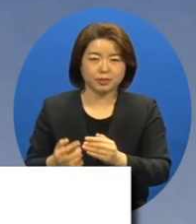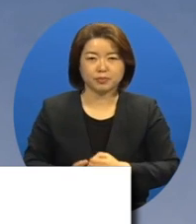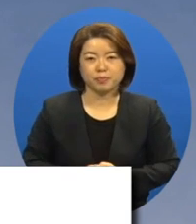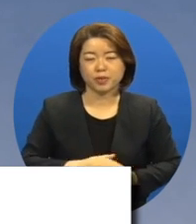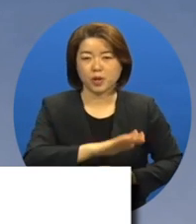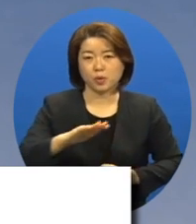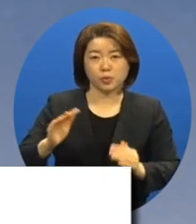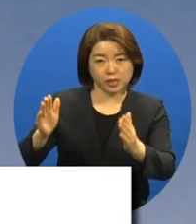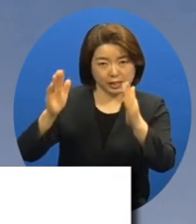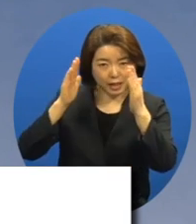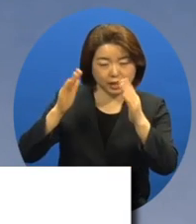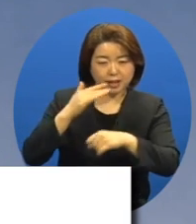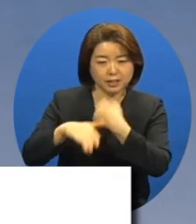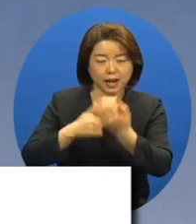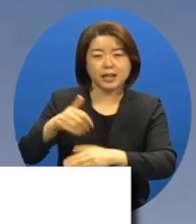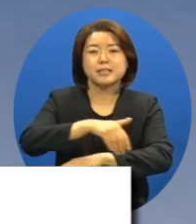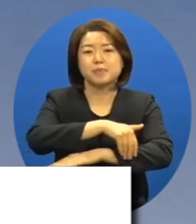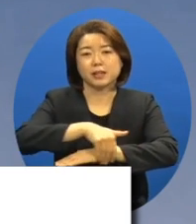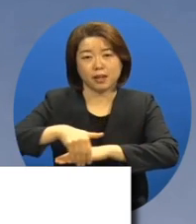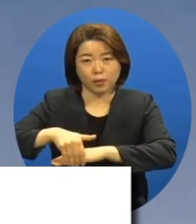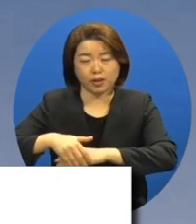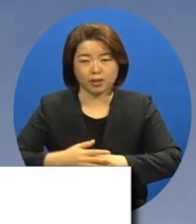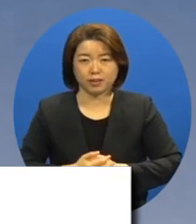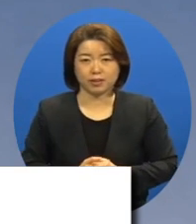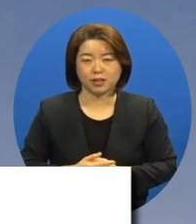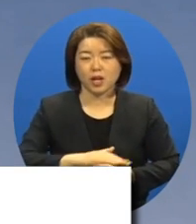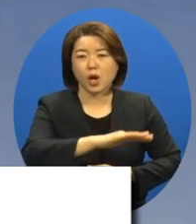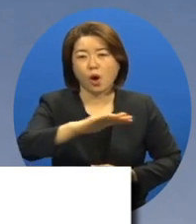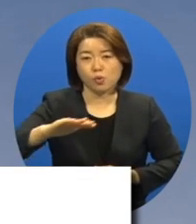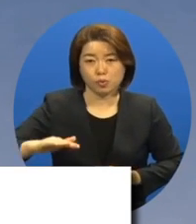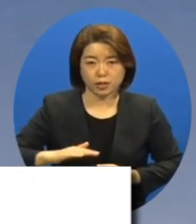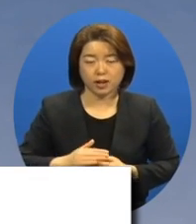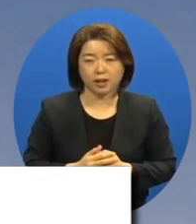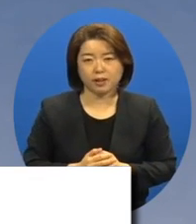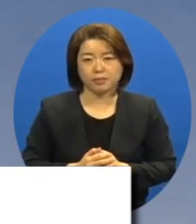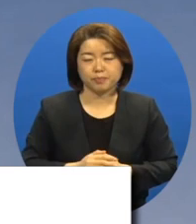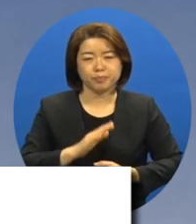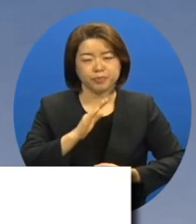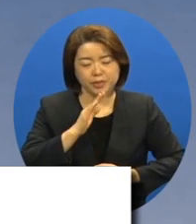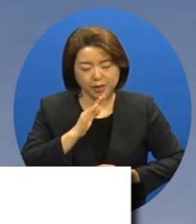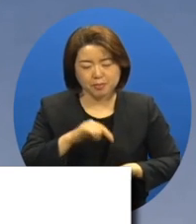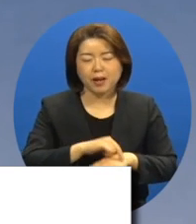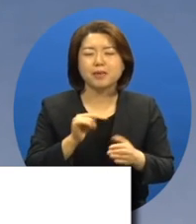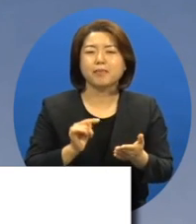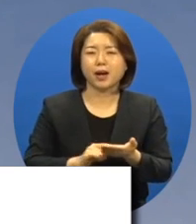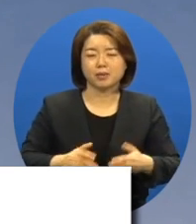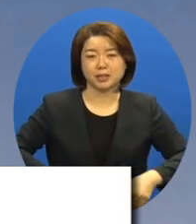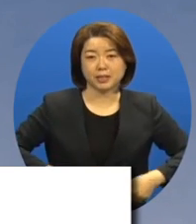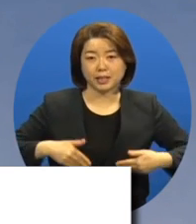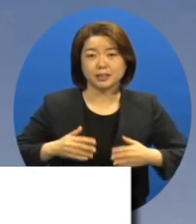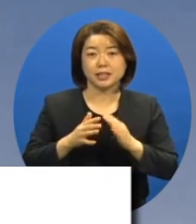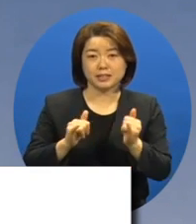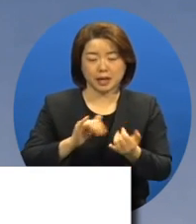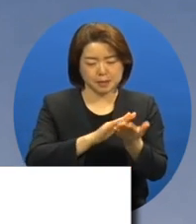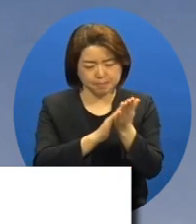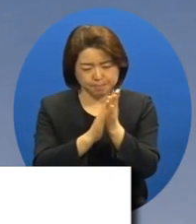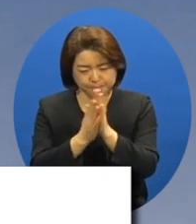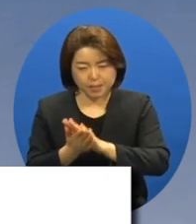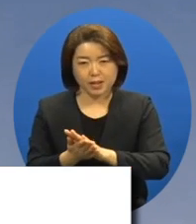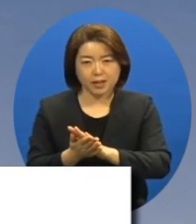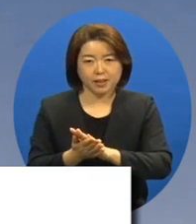우리를 향한 하나님의 계획은 우리가 정말 마음이 따뜻한 사람이 되어서